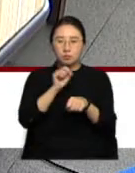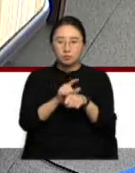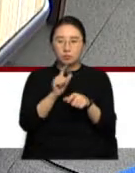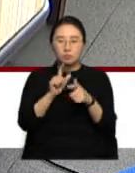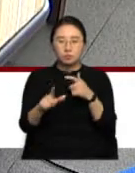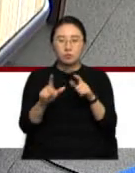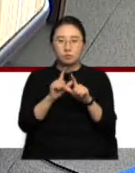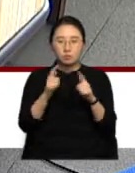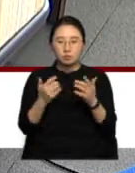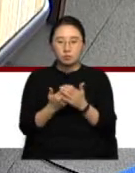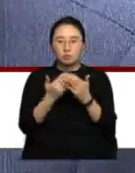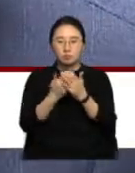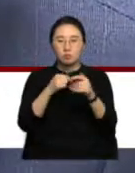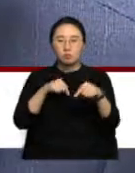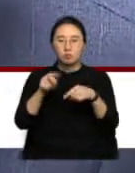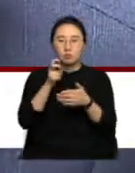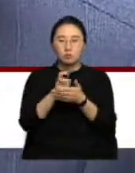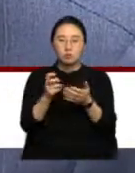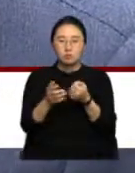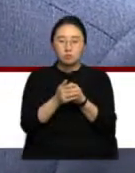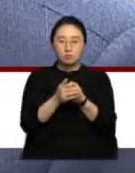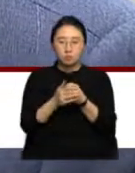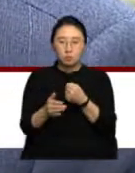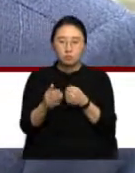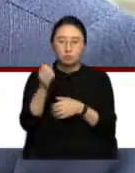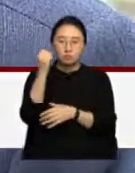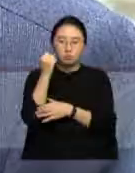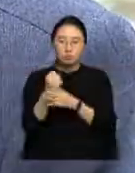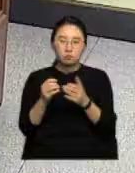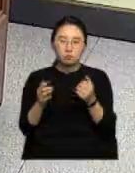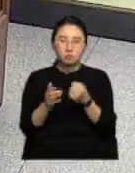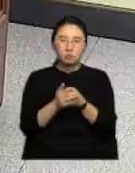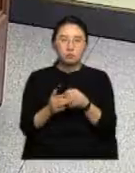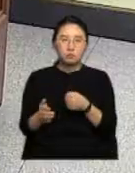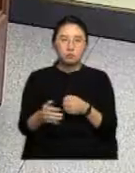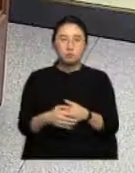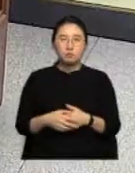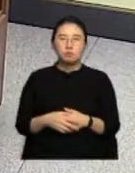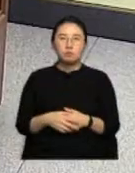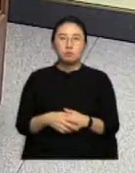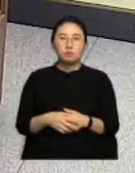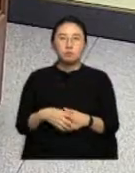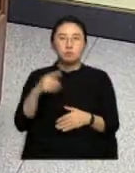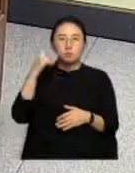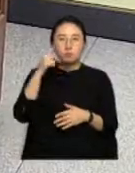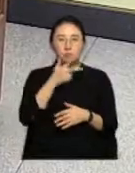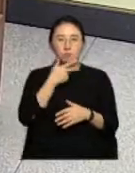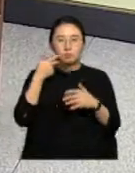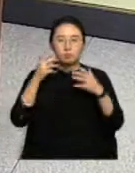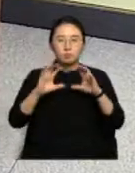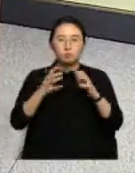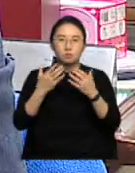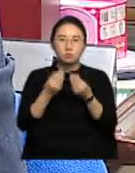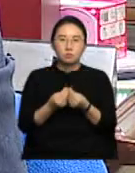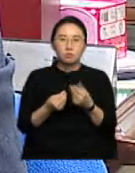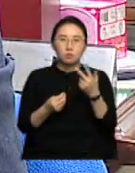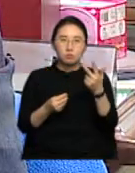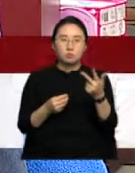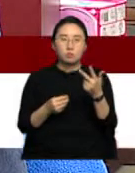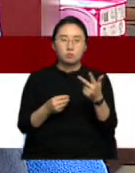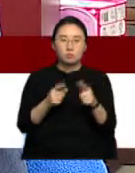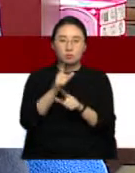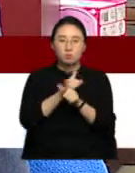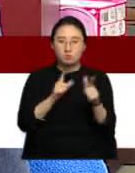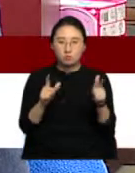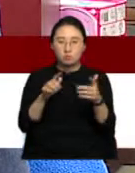고려하지 않은 개발 정책들로 지역 발전이 표류하고 있다는 비판이 이어집니다. 영국의 사례를 보면 이제 7가지